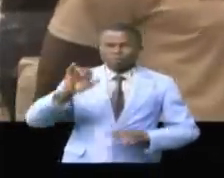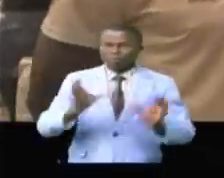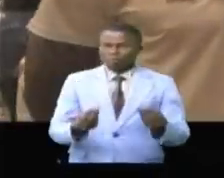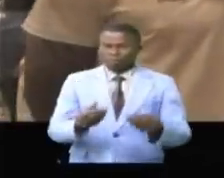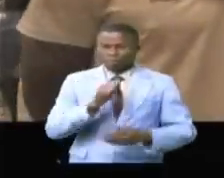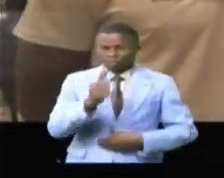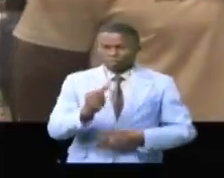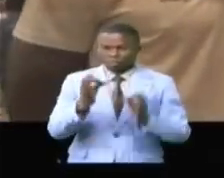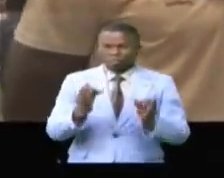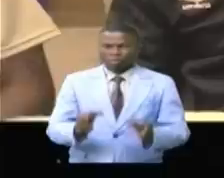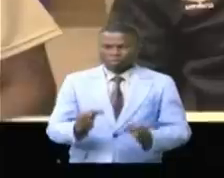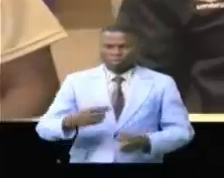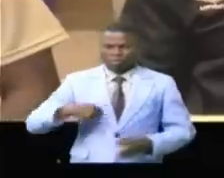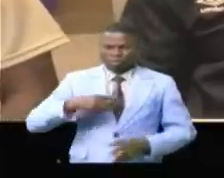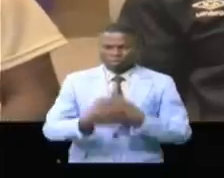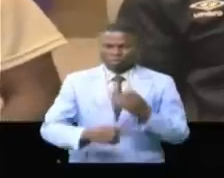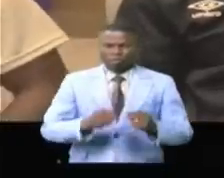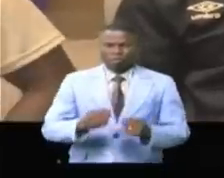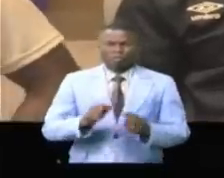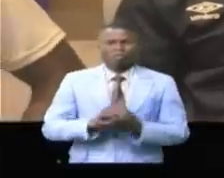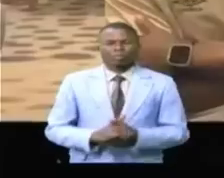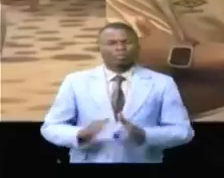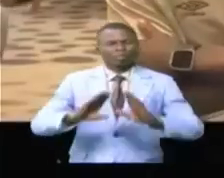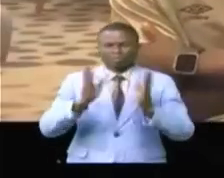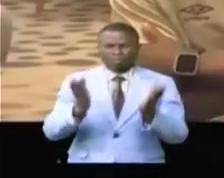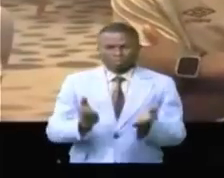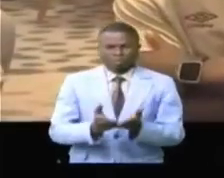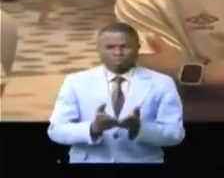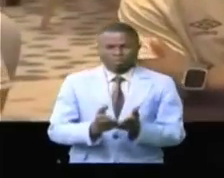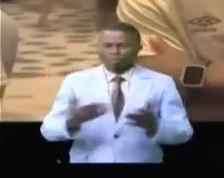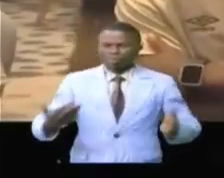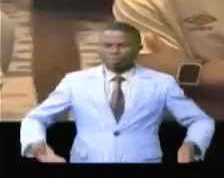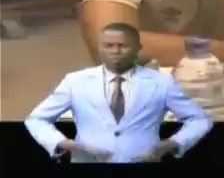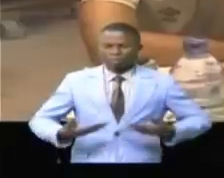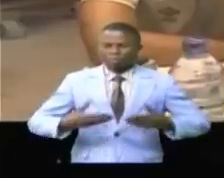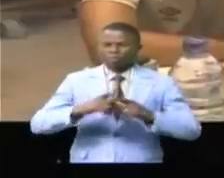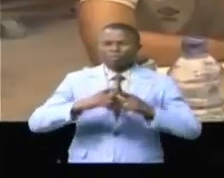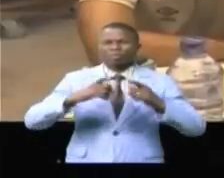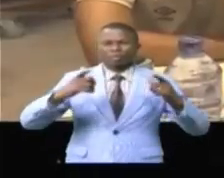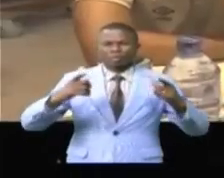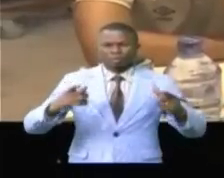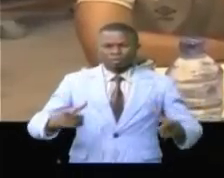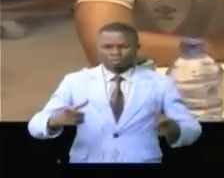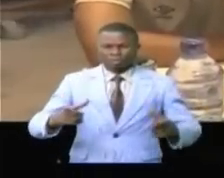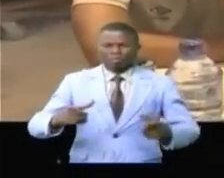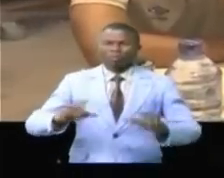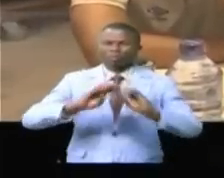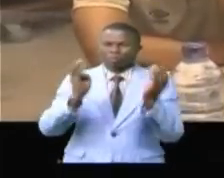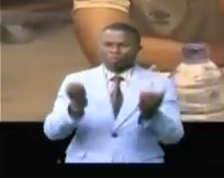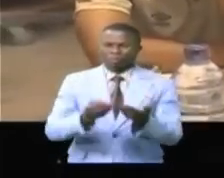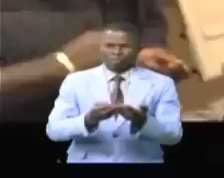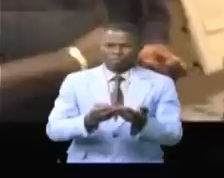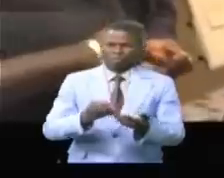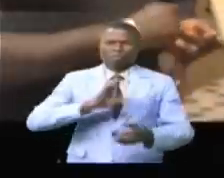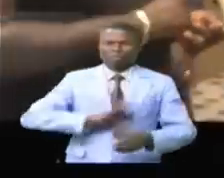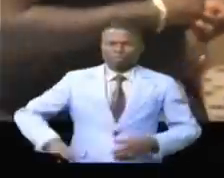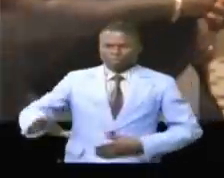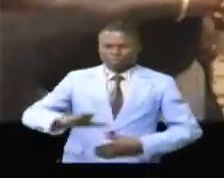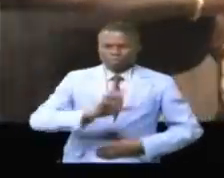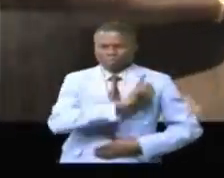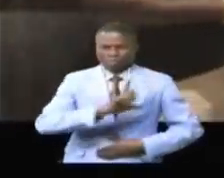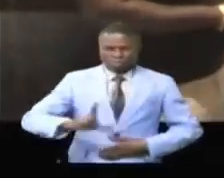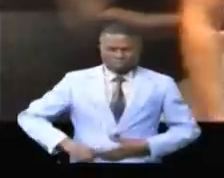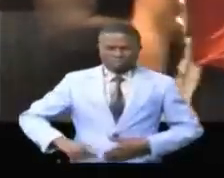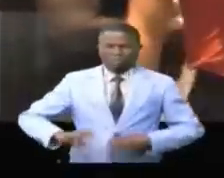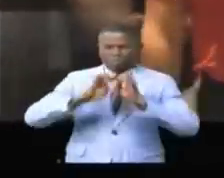facile, mais on croit. Le tout s'est déroulé dans une ambiance bon enfant entre l'ensemble de la sélection nationale et l'équipe